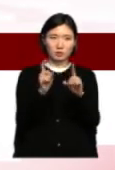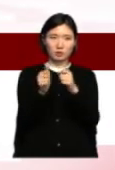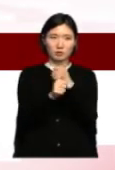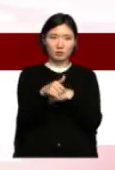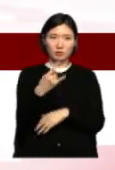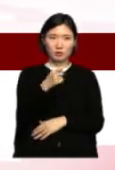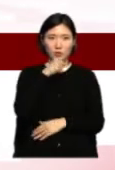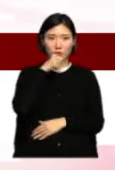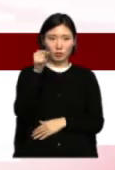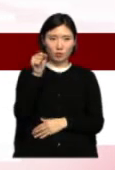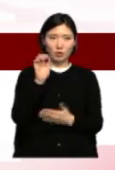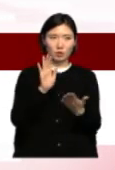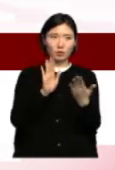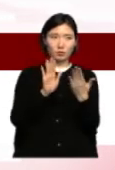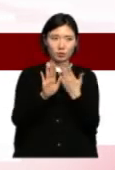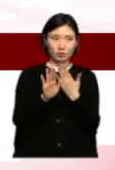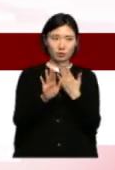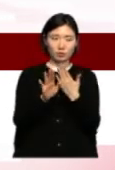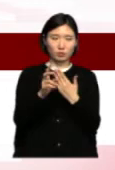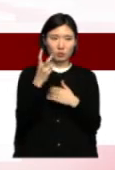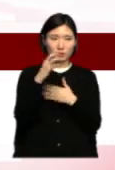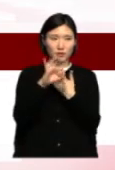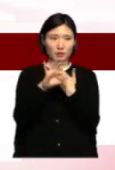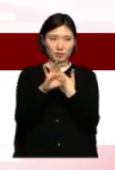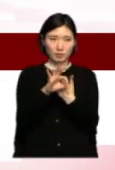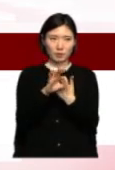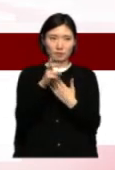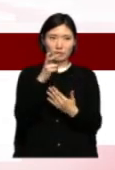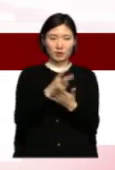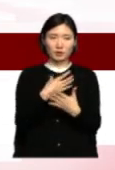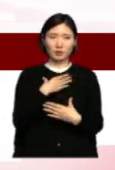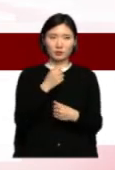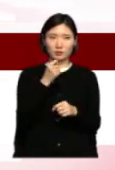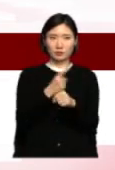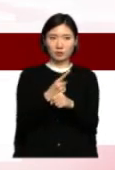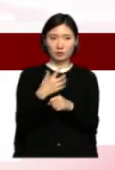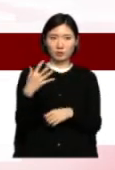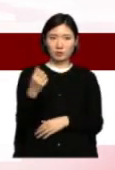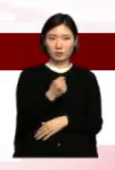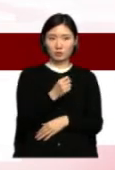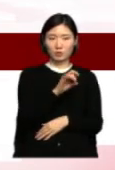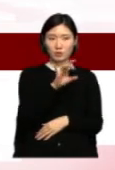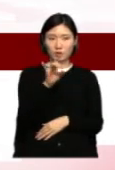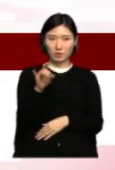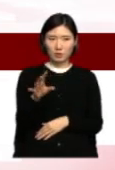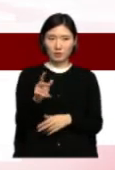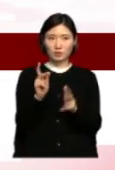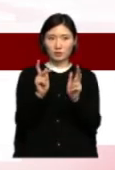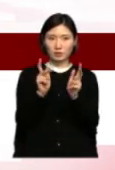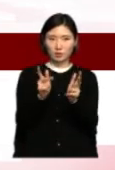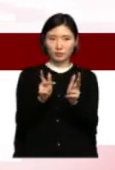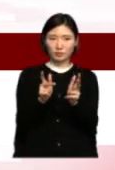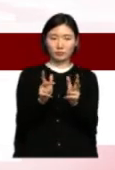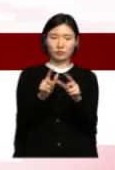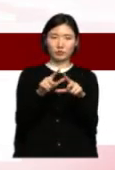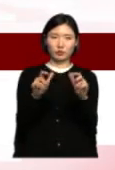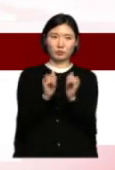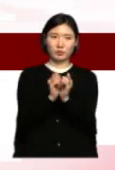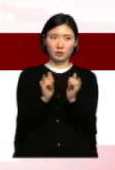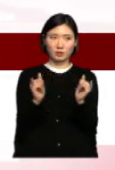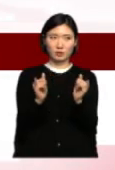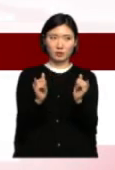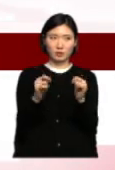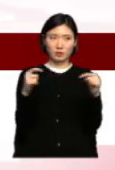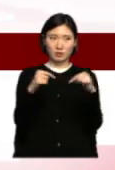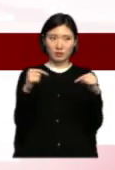도시재생위원회에서 통과가 돼서 고시를 하게 되면 이제 법적인 안정성을 가지고 각 개별 사업이